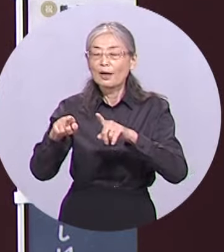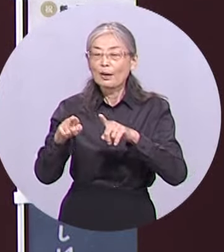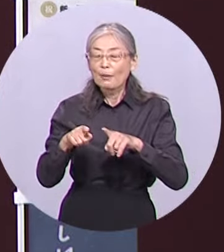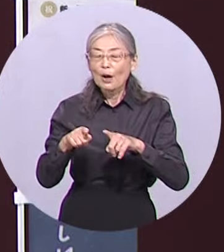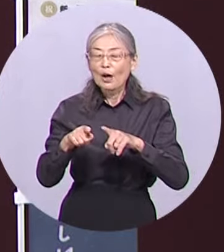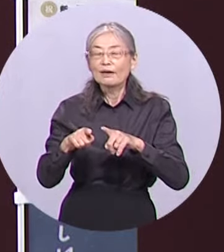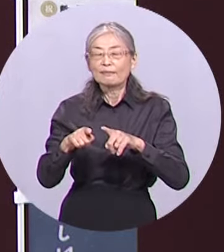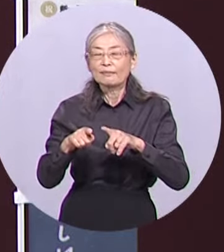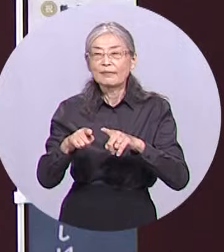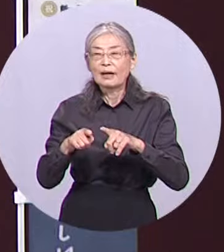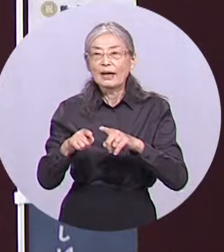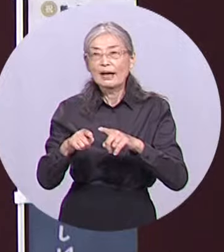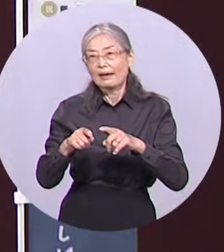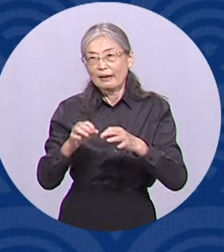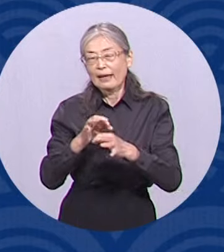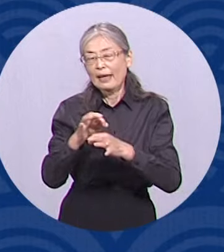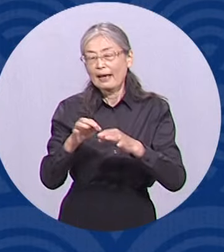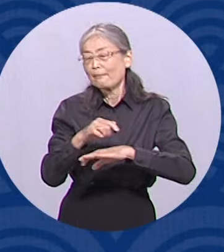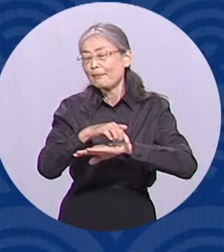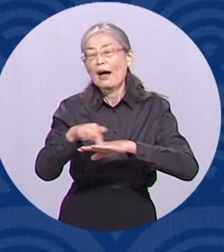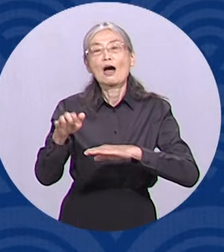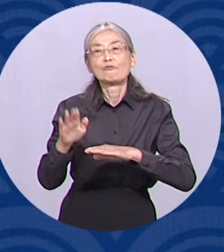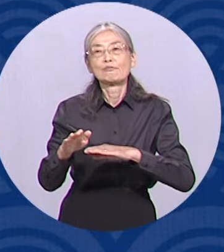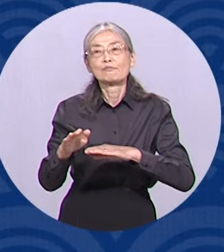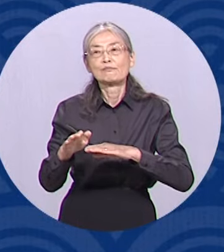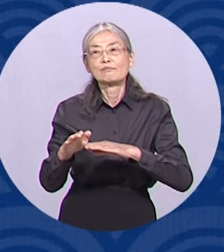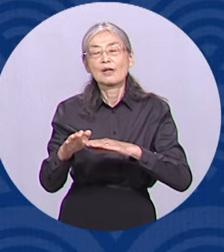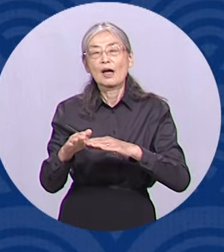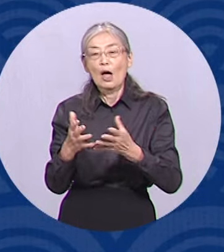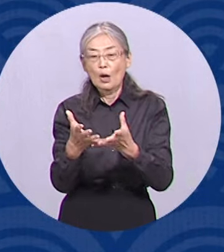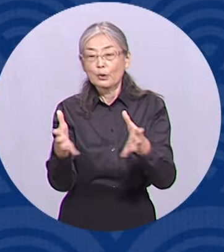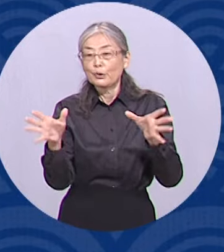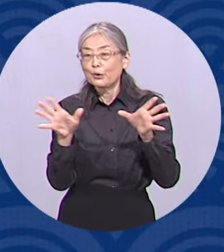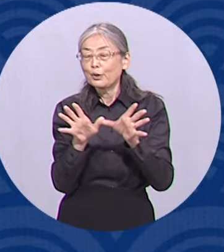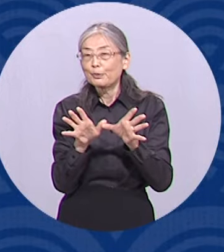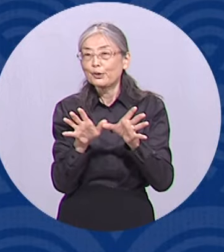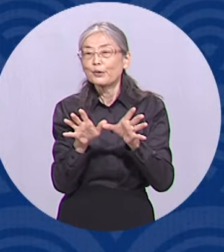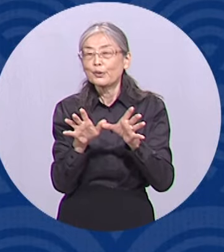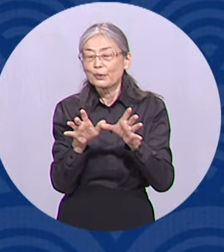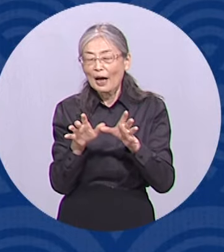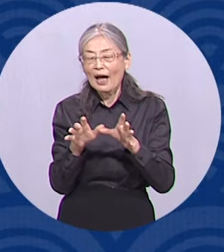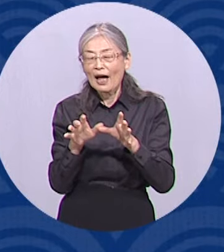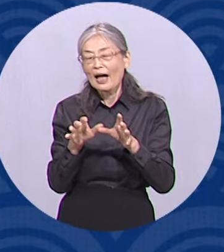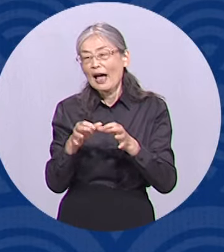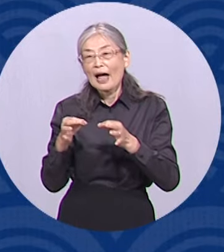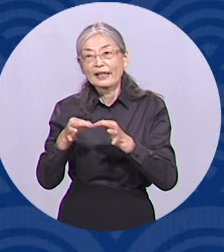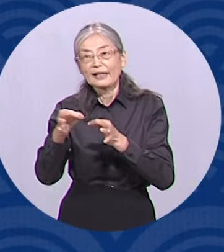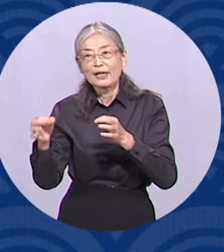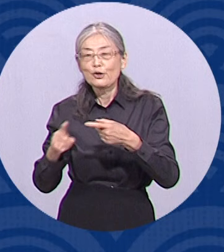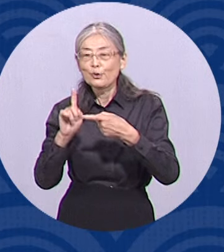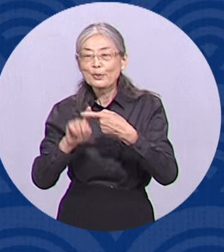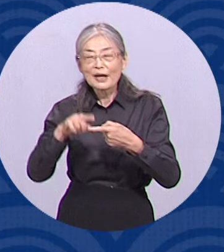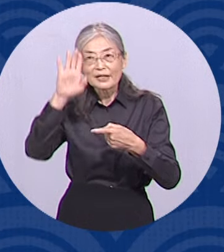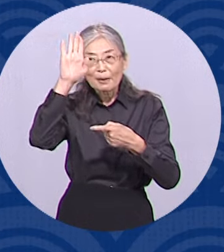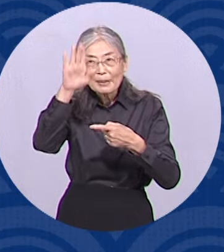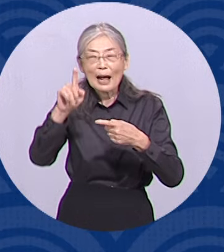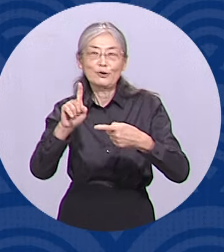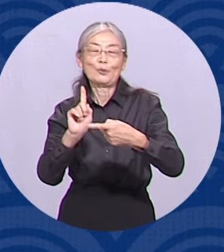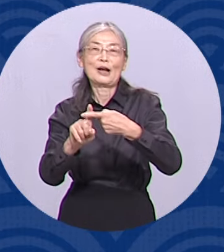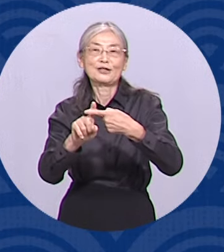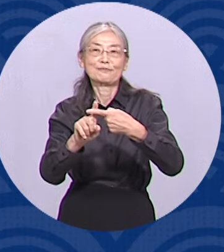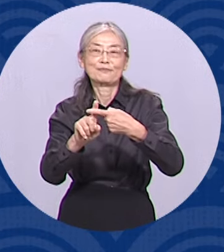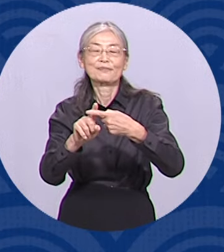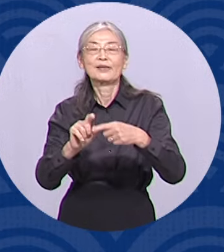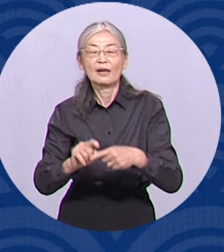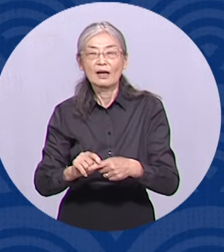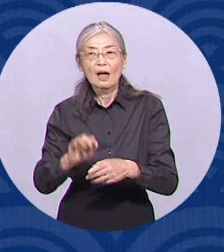経営計画を走らせています。まあ、コンセプトはグループのパーパスが金融プラスで未来をプラスにということでありまして、